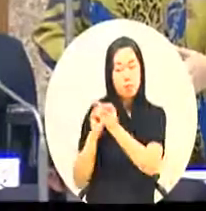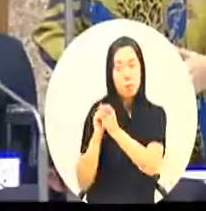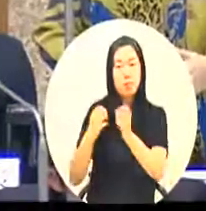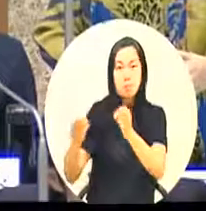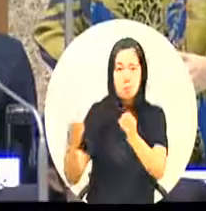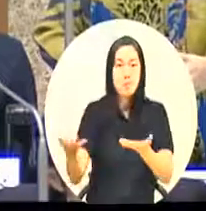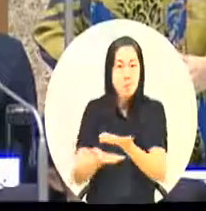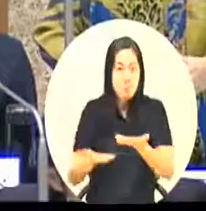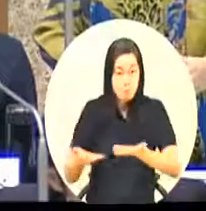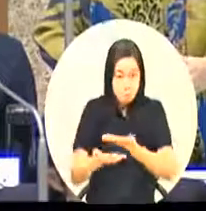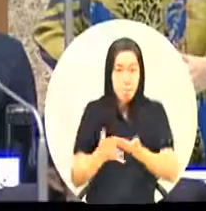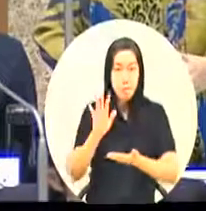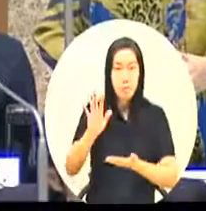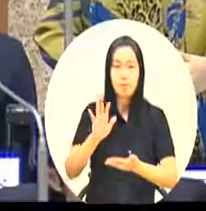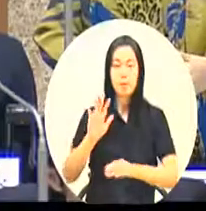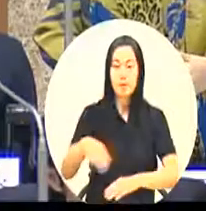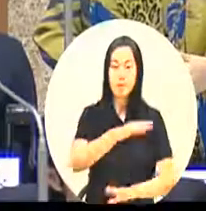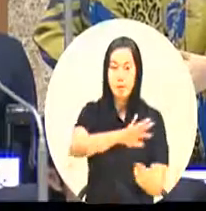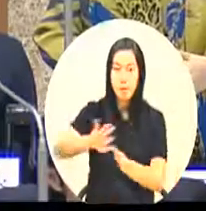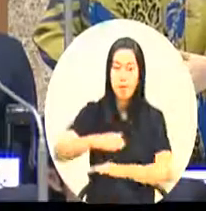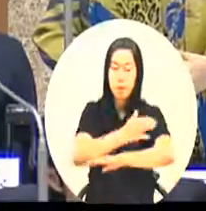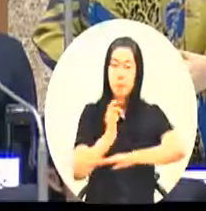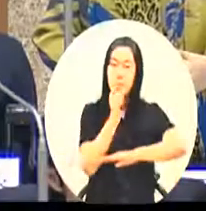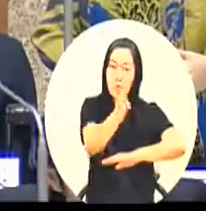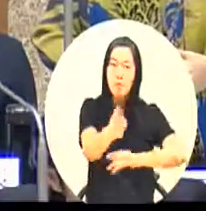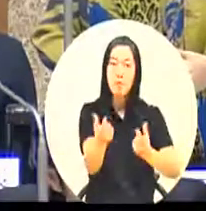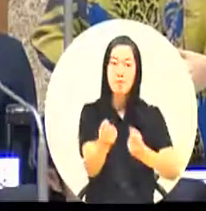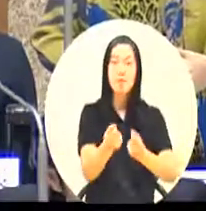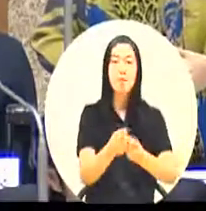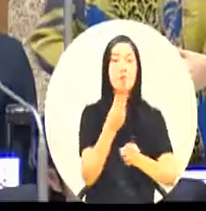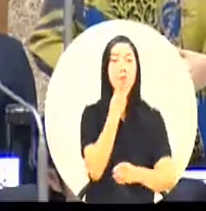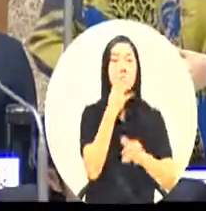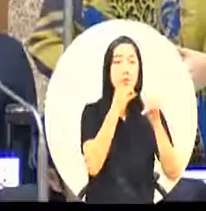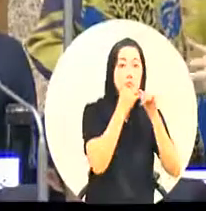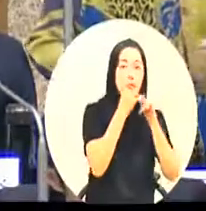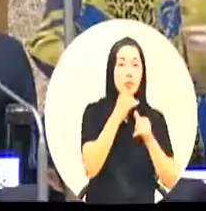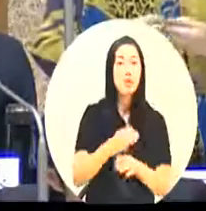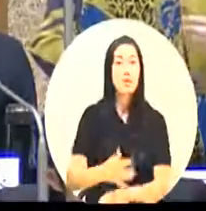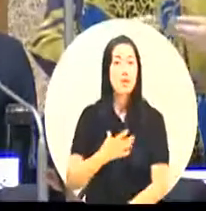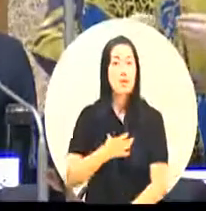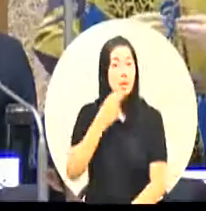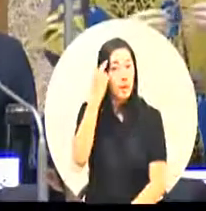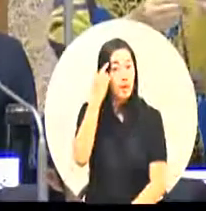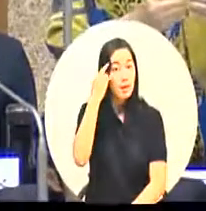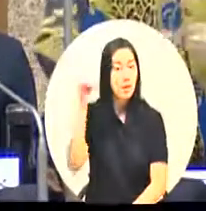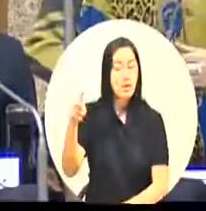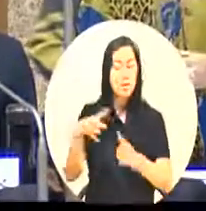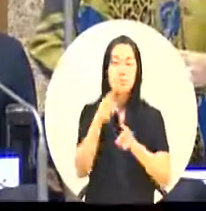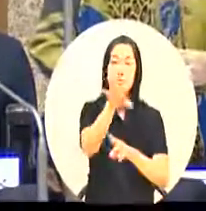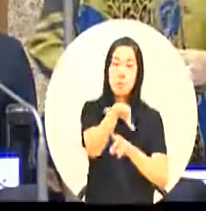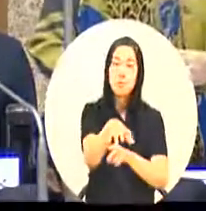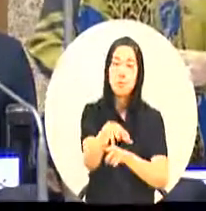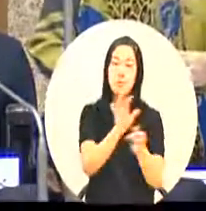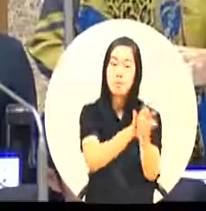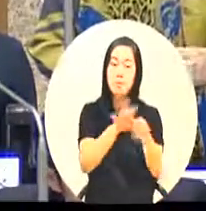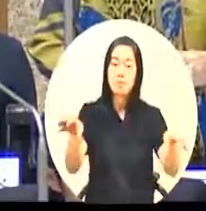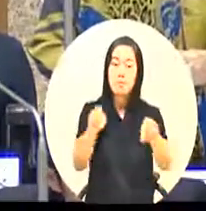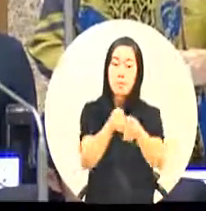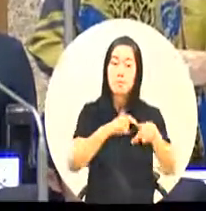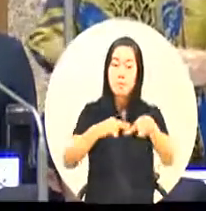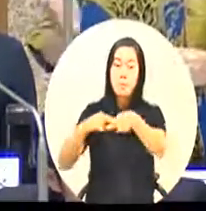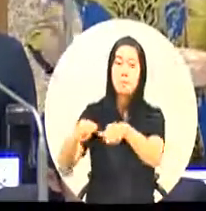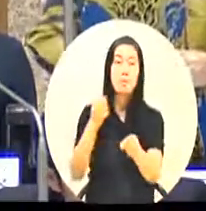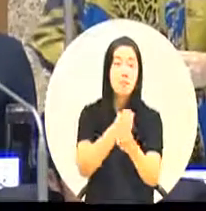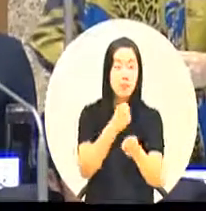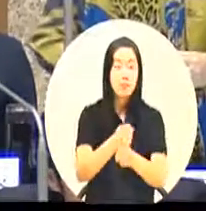另外有些偏乡，我们像田寮阿莲就直接有这个小农供应户跟学校做成帮他们做谋合了，那目前是这